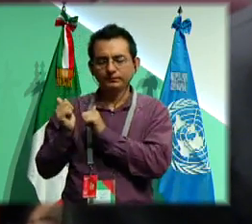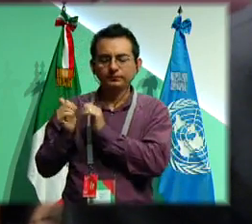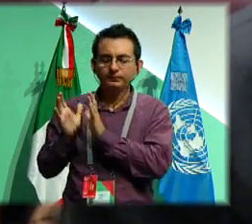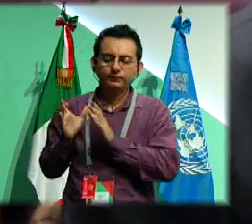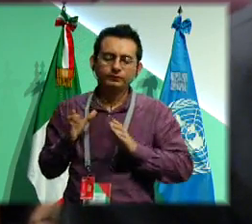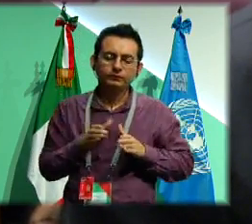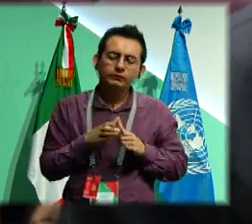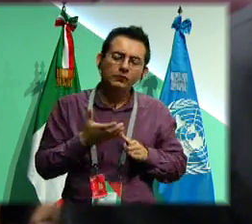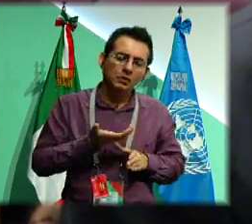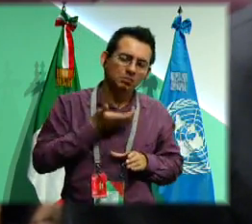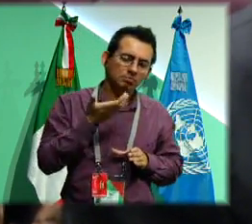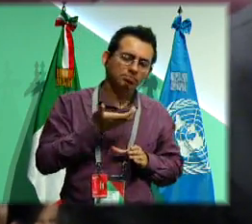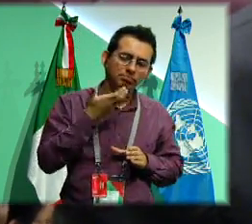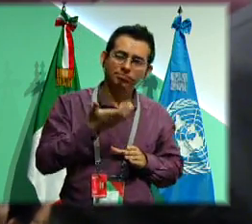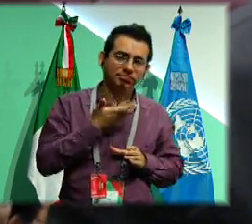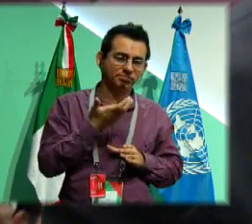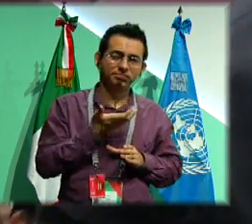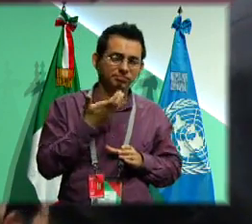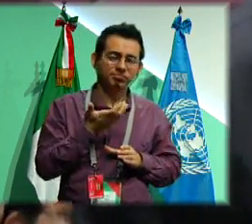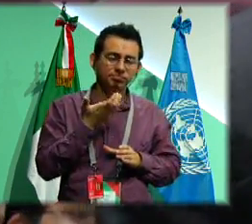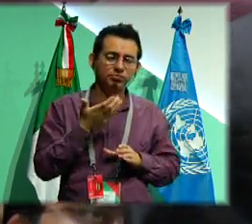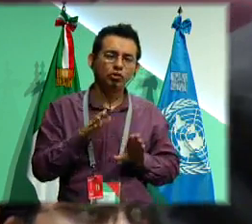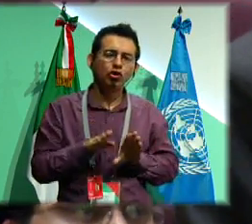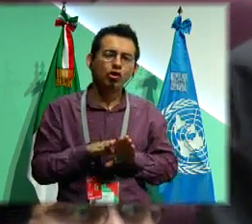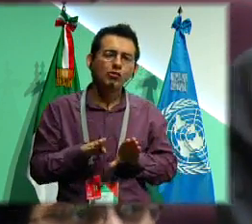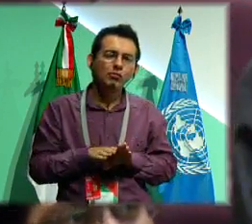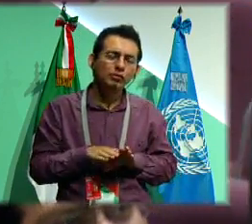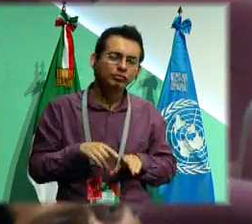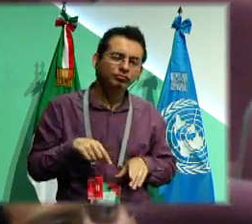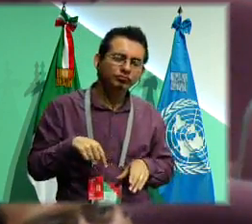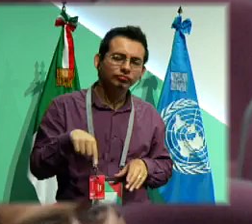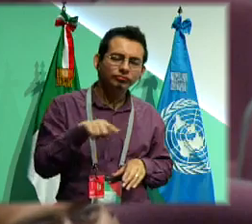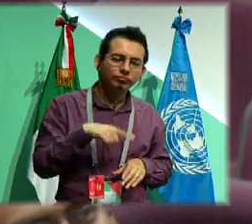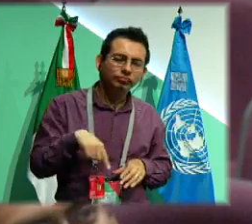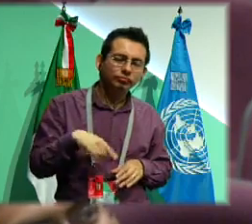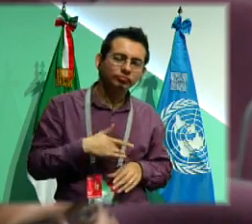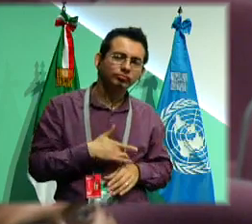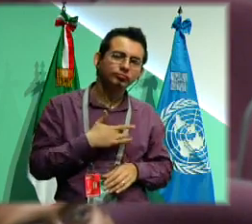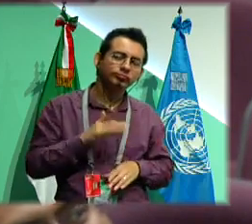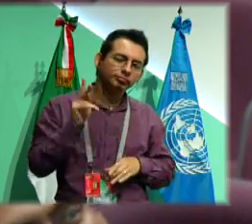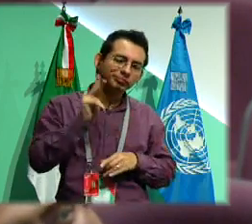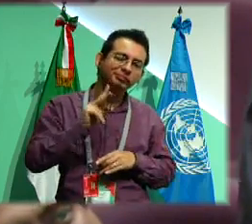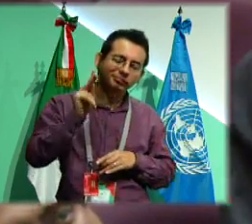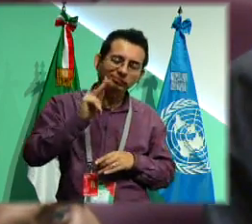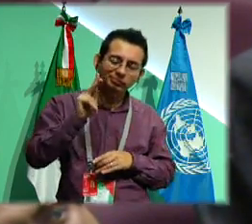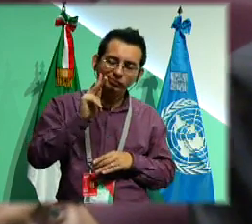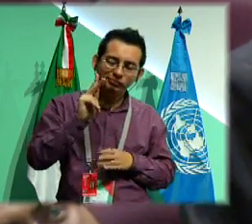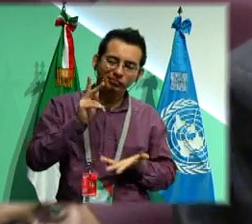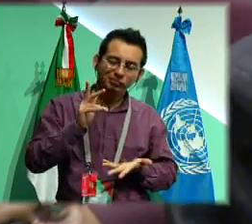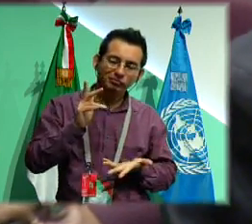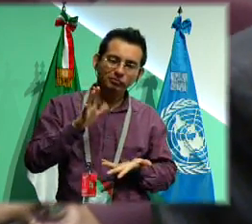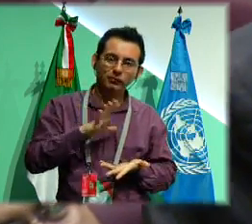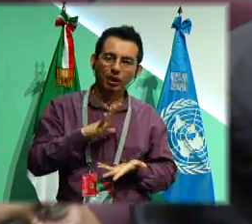eu une opportunité en 2000 et